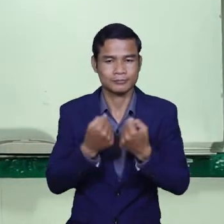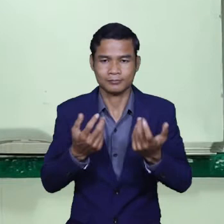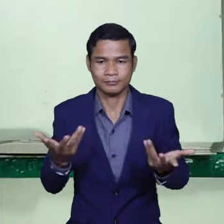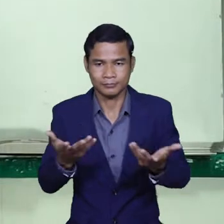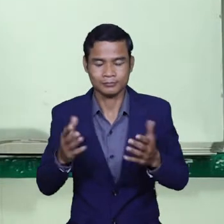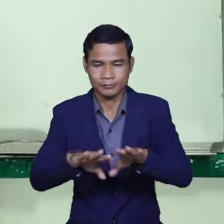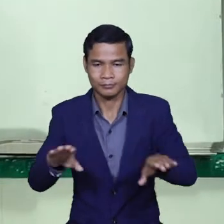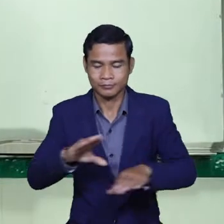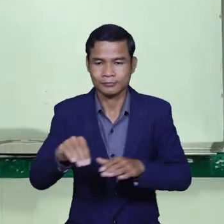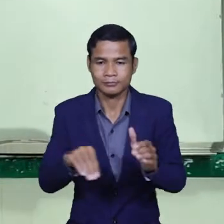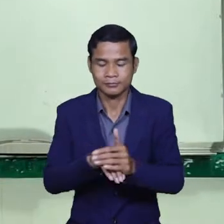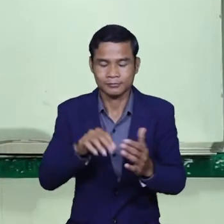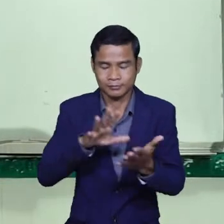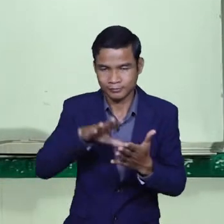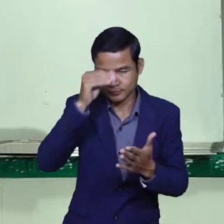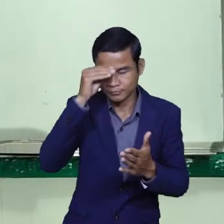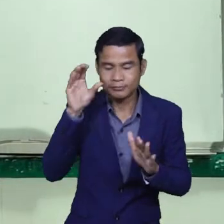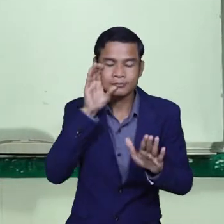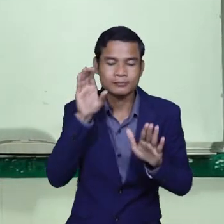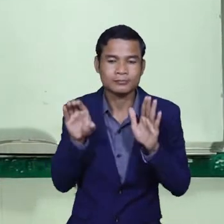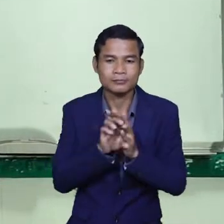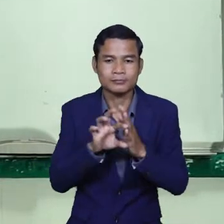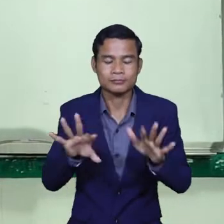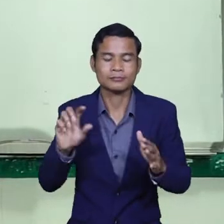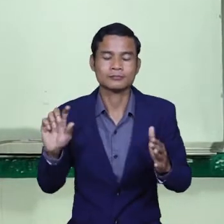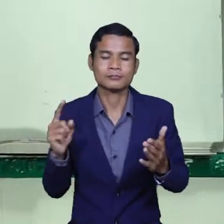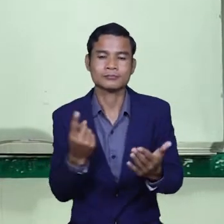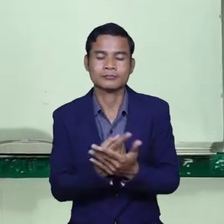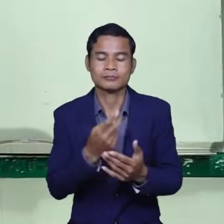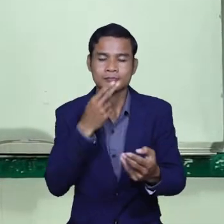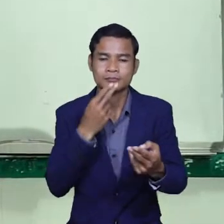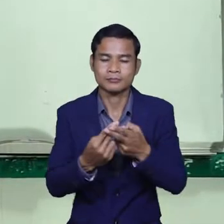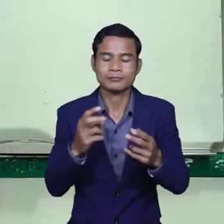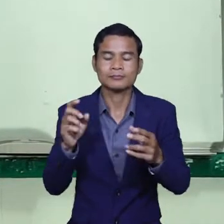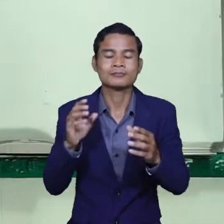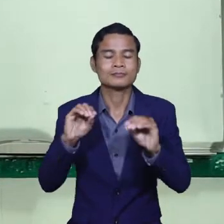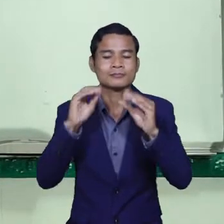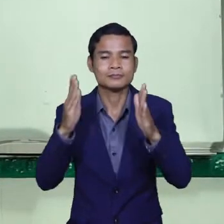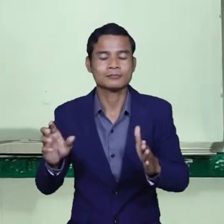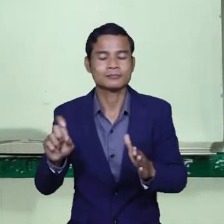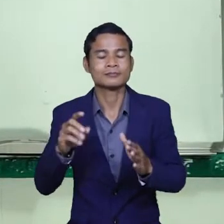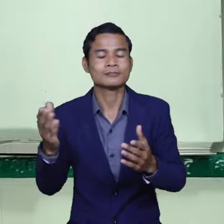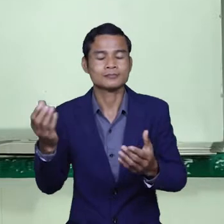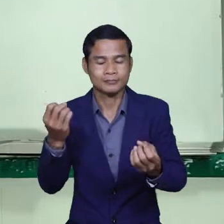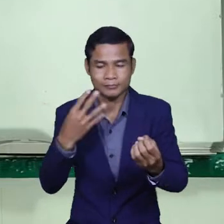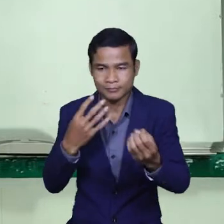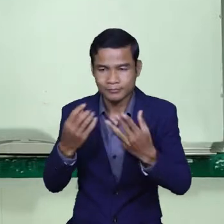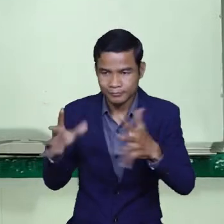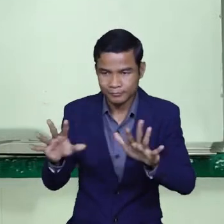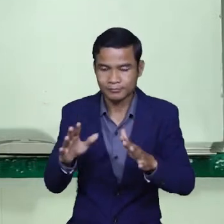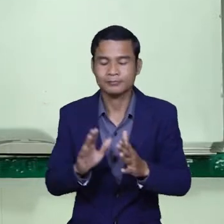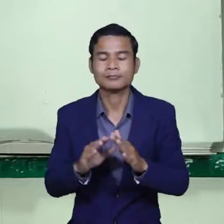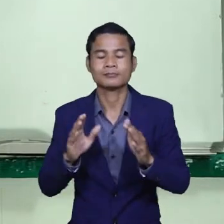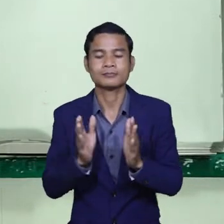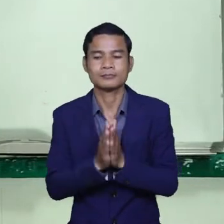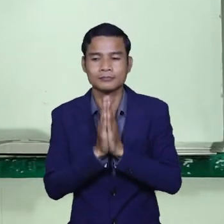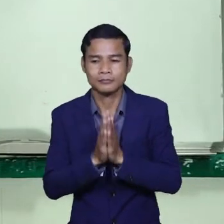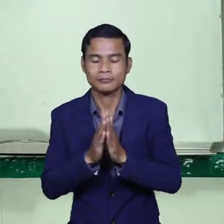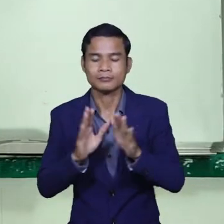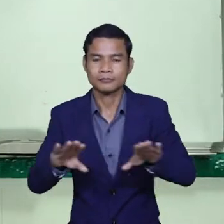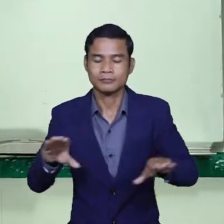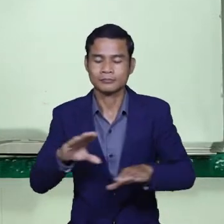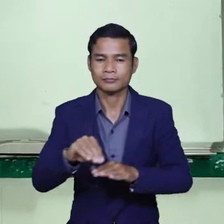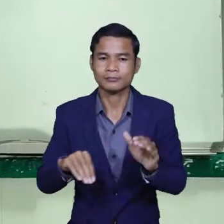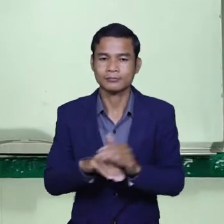ងកូនបានចាសិក្សាទៅលើរូបភាពចានឹងចូលរួមចាឆ្លើយសំណួរចាជាមួយអ្នកគ្រូរួចរាល់ហើយចាអញ្ចឹងសូមកូនកូនទាំងអស់គ្